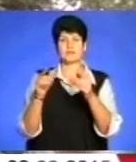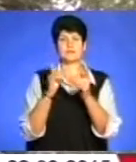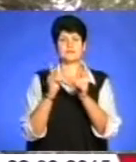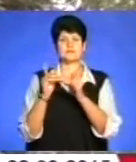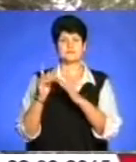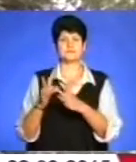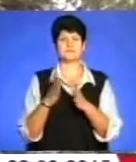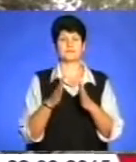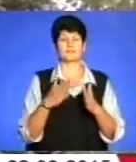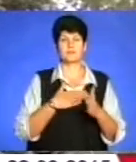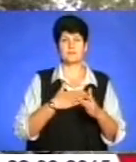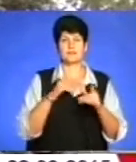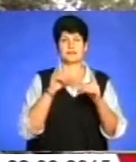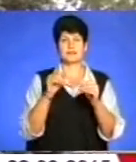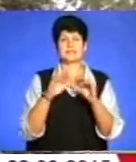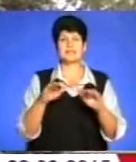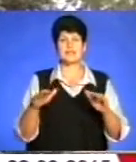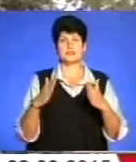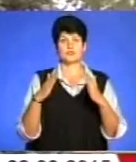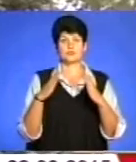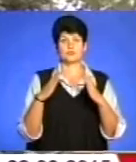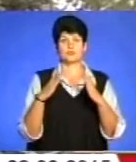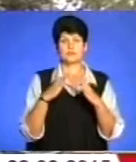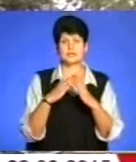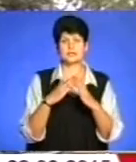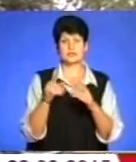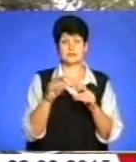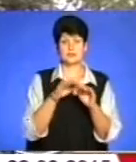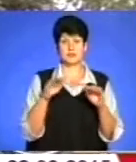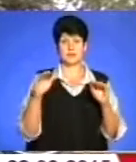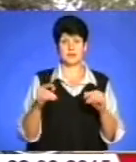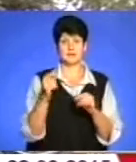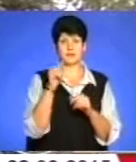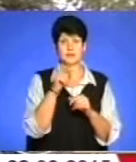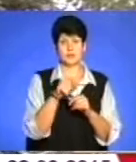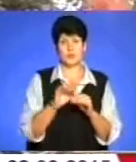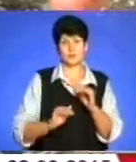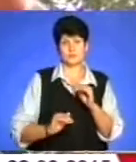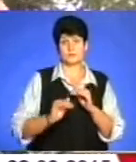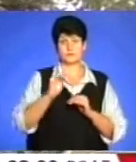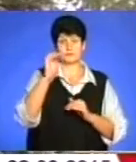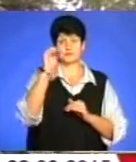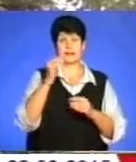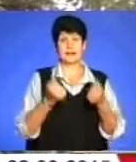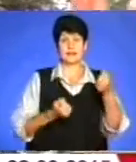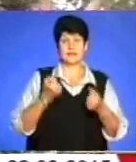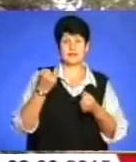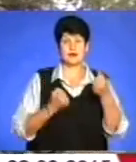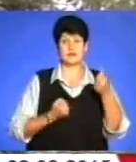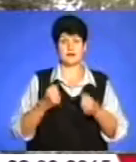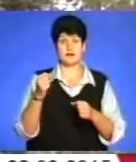цих ретроавтомобілях, ми заїхали в дитячий будинок, і там діти від такого і чуть більше. Вони каталися на автомобілях,